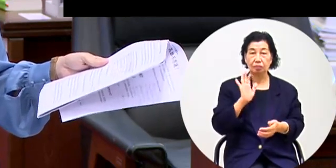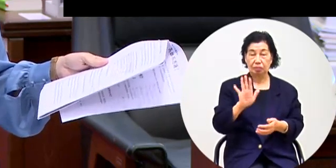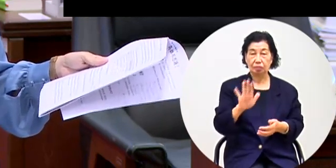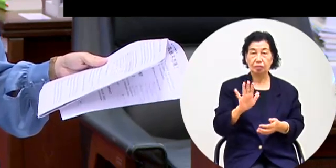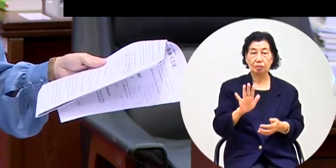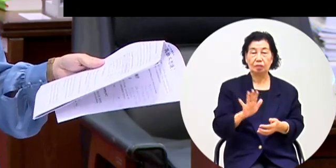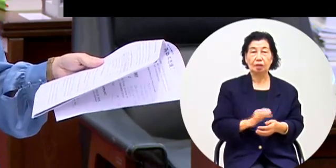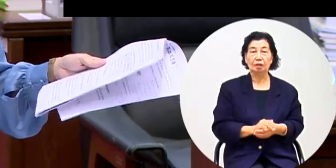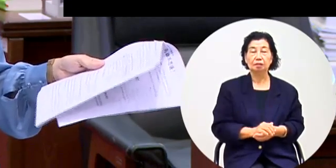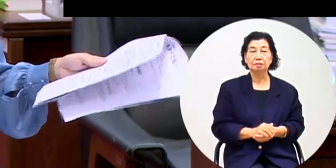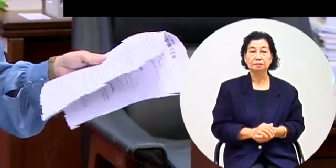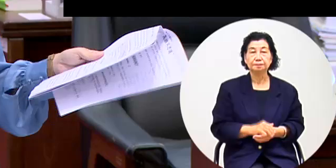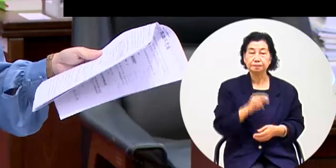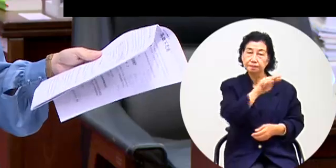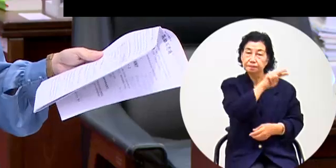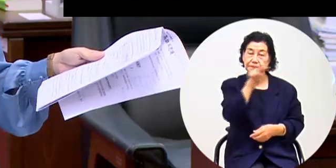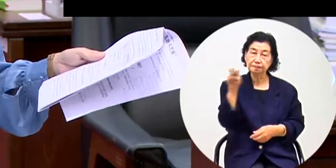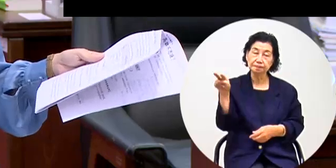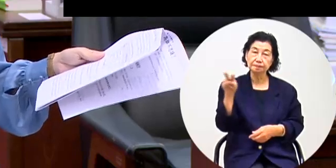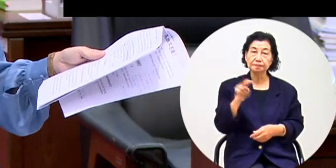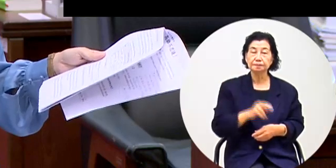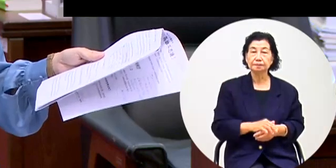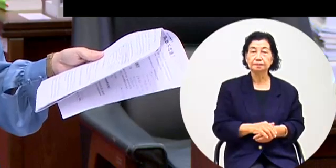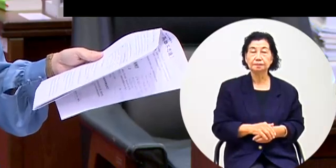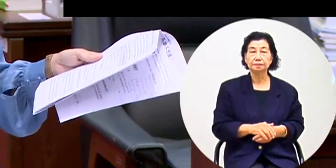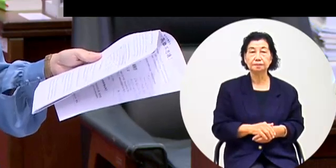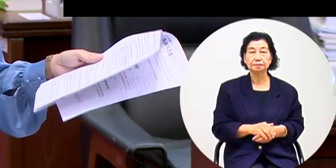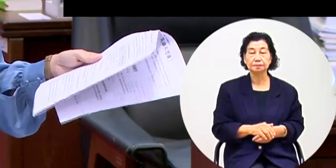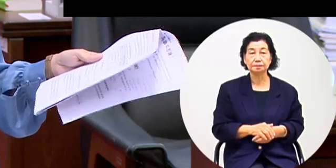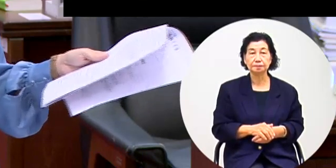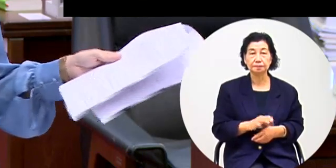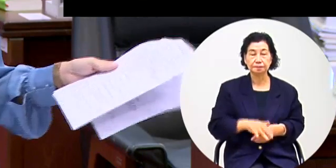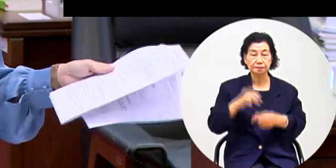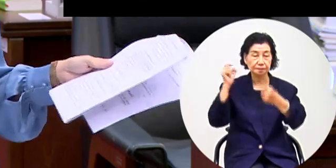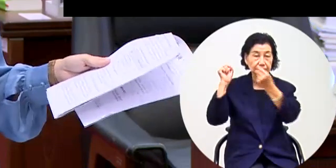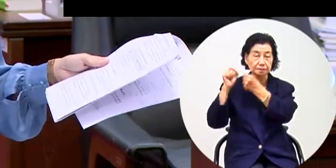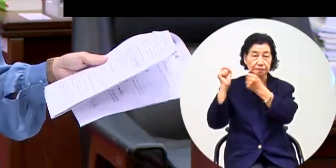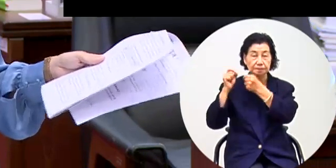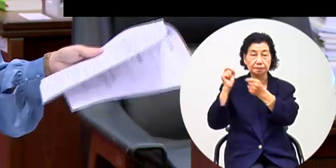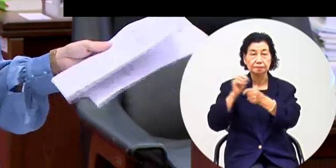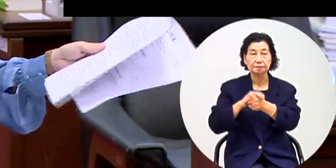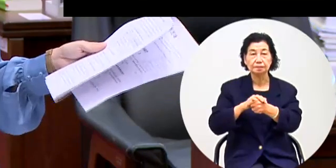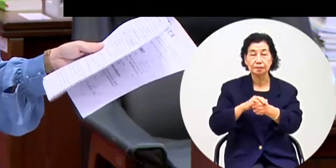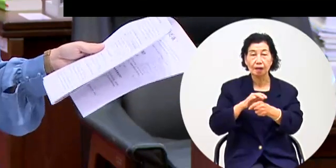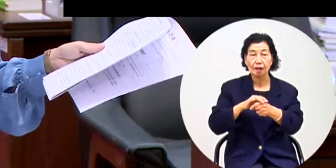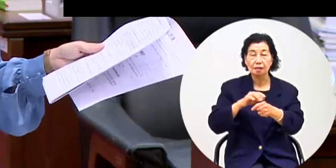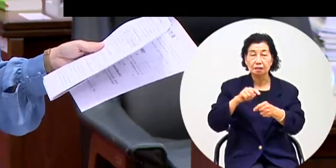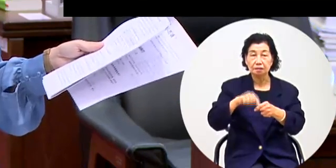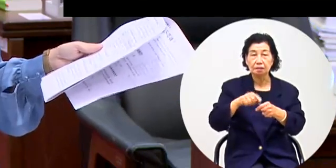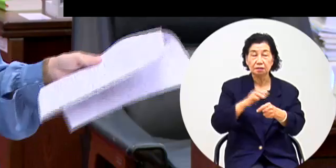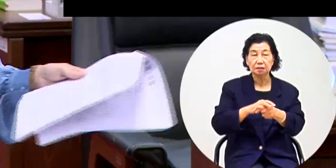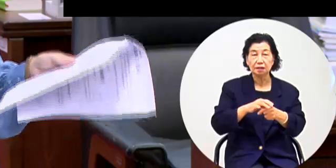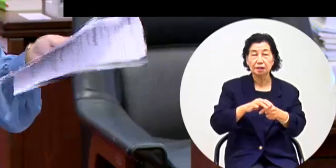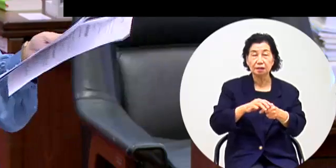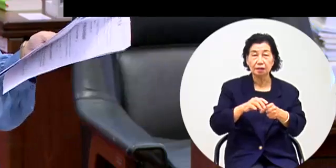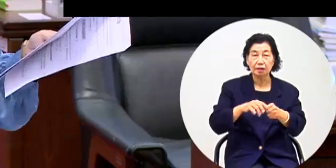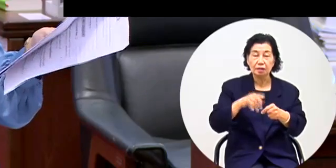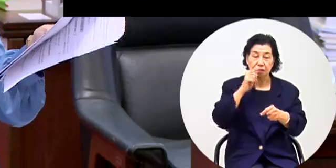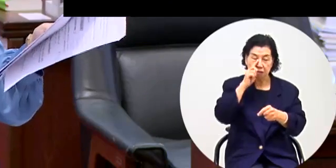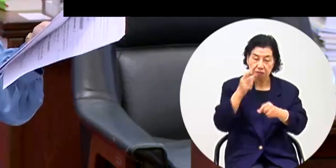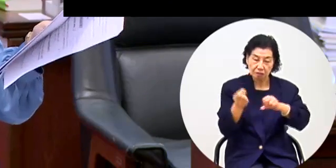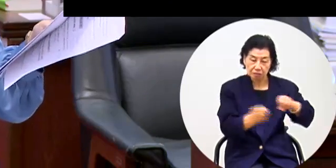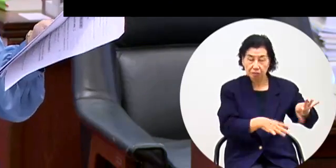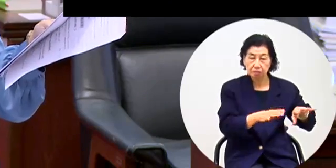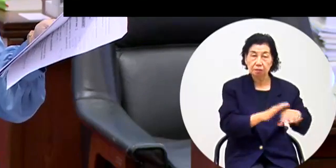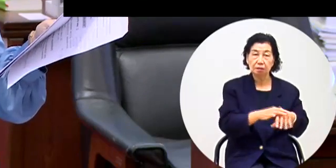说，我们最近在做一个，就是说，掩埋场哈，延期5年，延期5年是怎么延期？就是讲原来